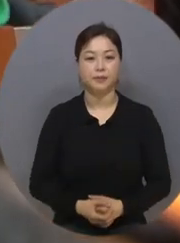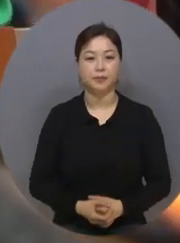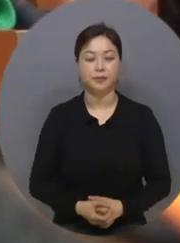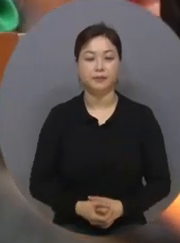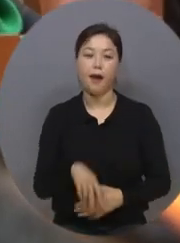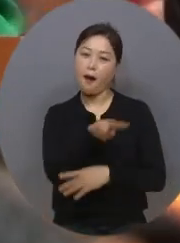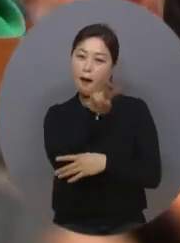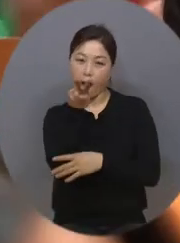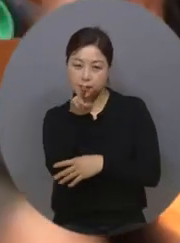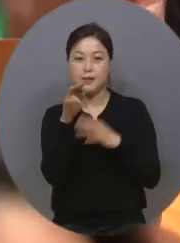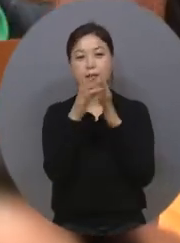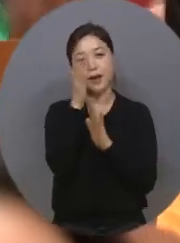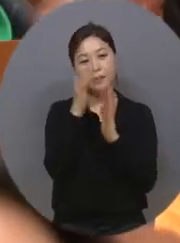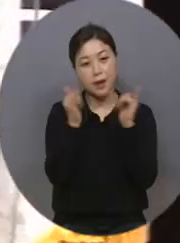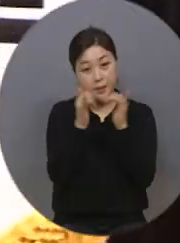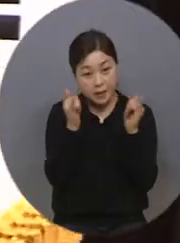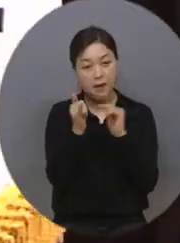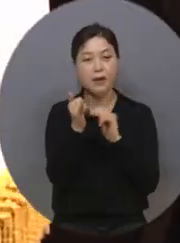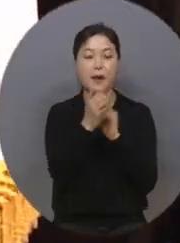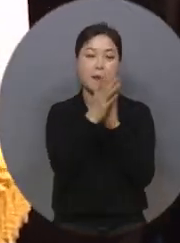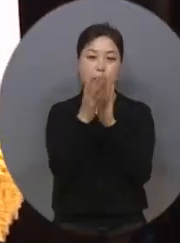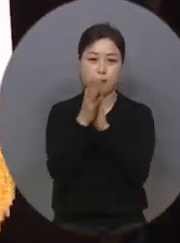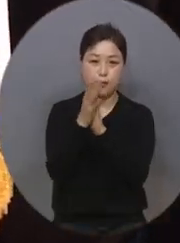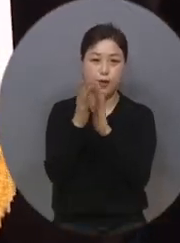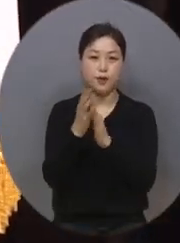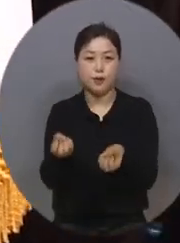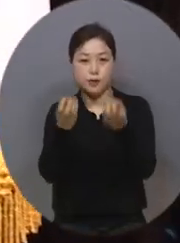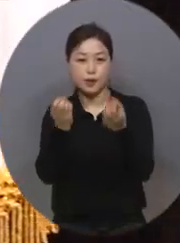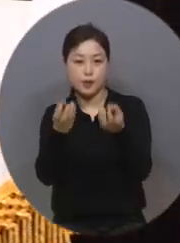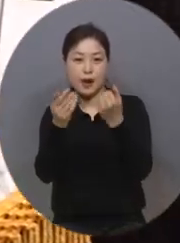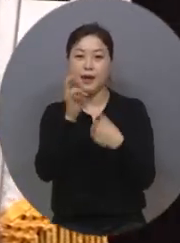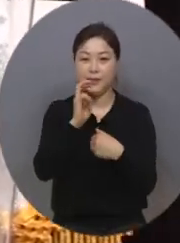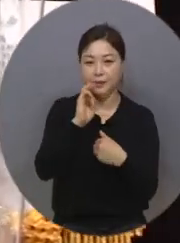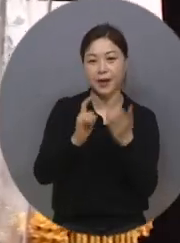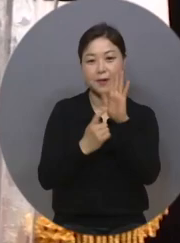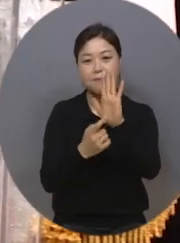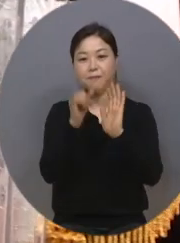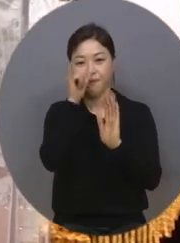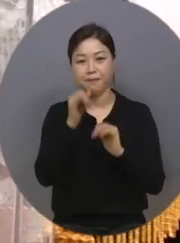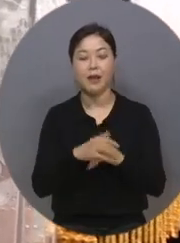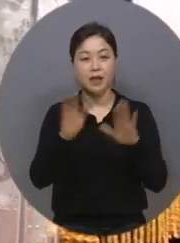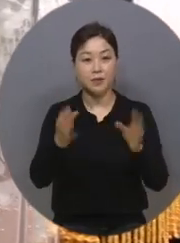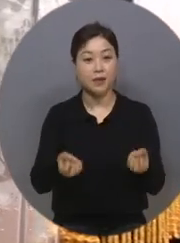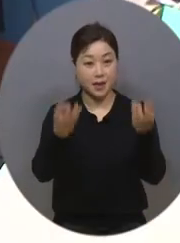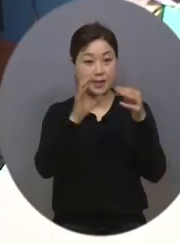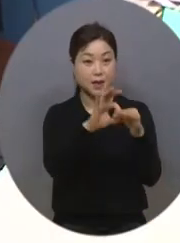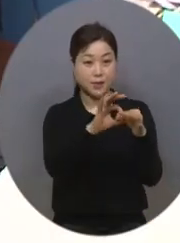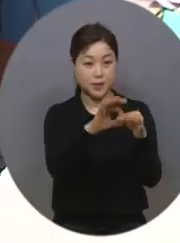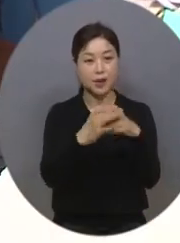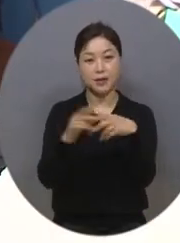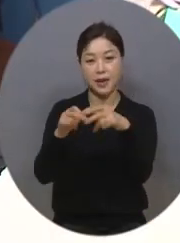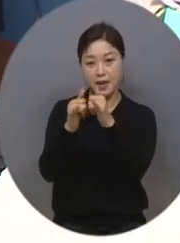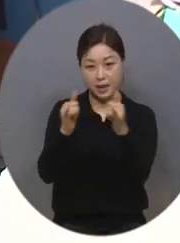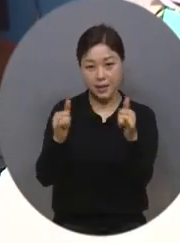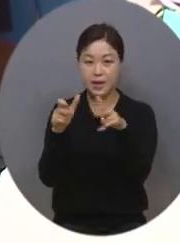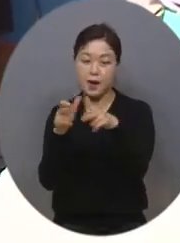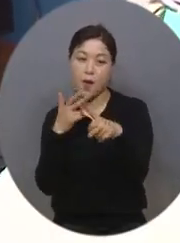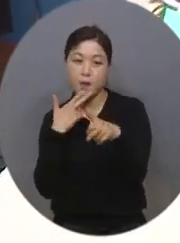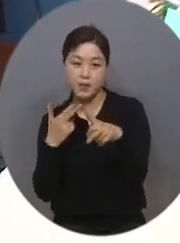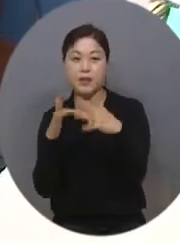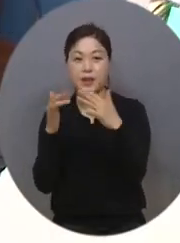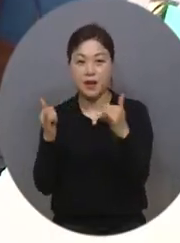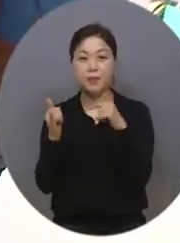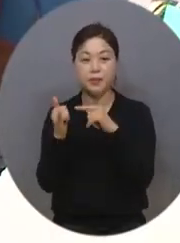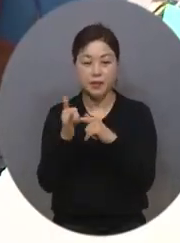지켜보는 시민들의 박수와 함께 축하 연주가 이어집니다. 이번 행사를 통하여 장애인과 비장애인 간의